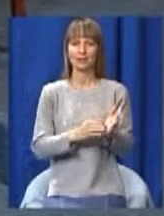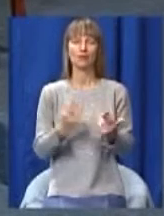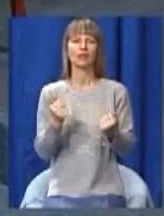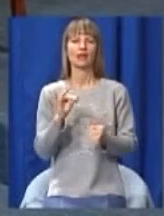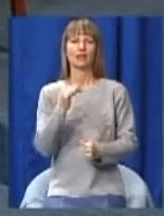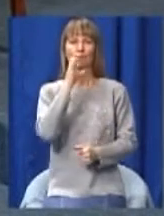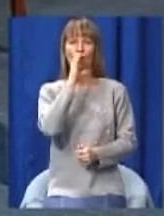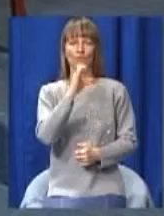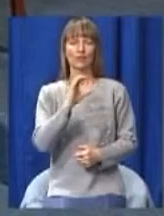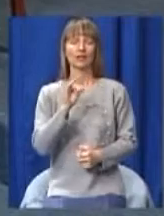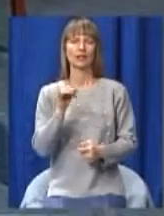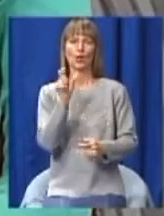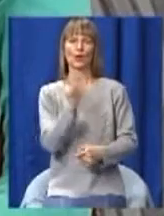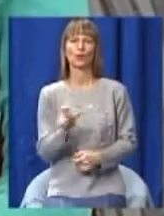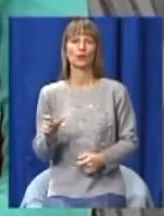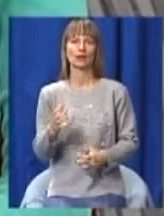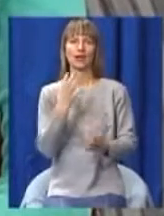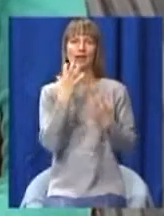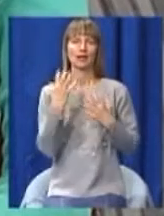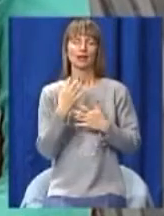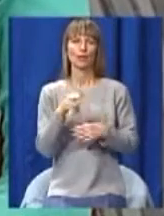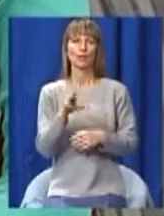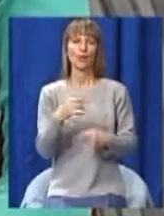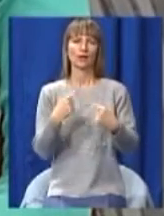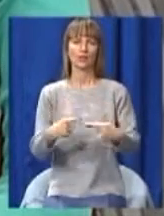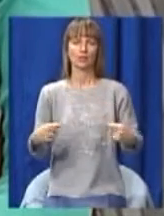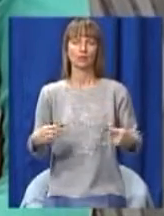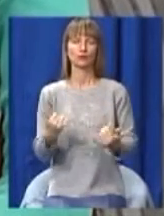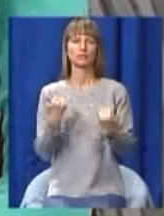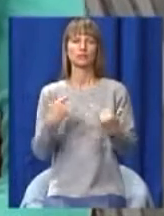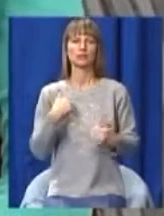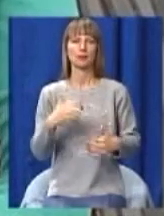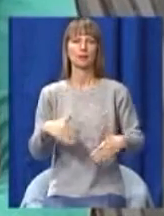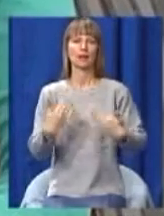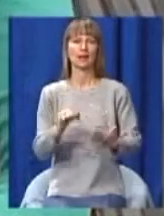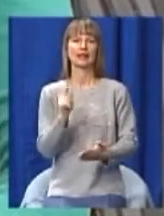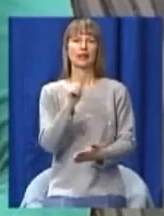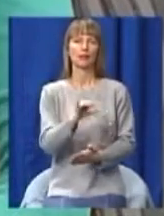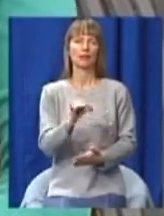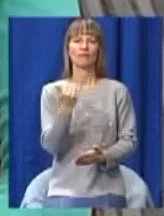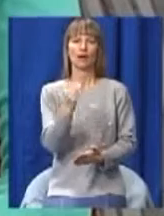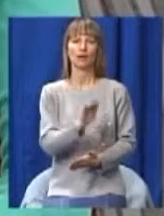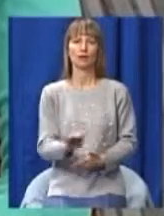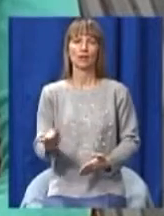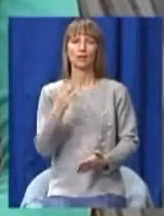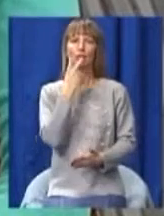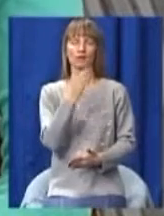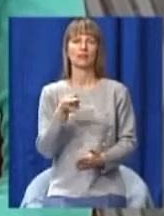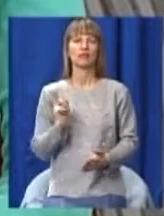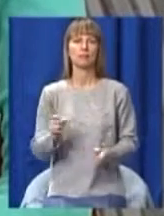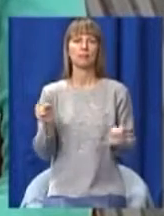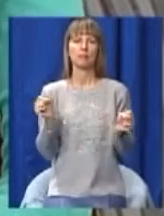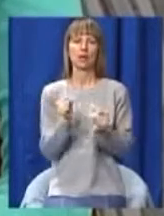і вовки, і люди, вони гріються по-різному. А зараз я пропоную і тобі, і вам, малята, подивитися,